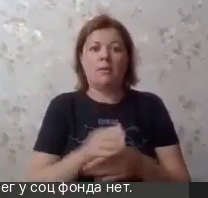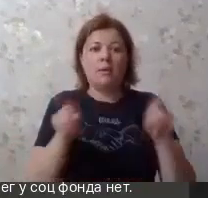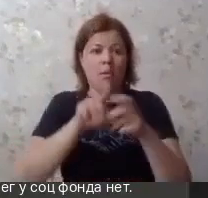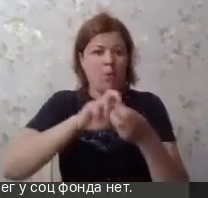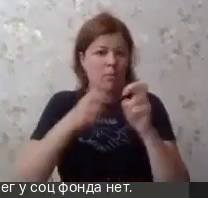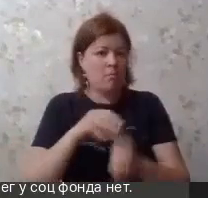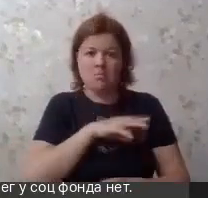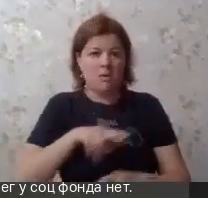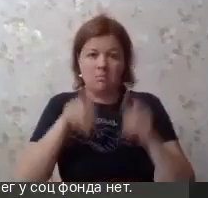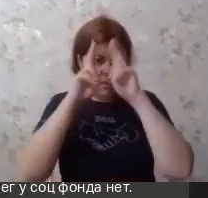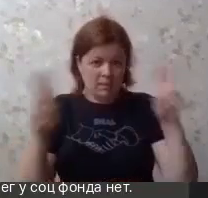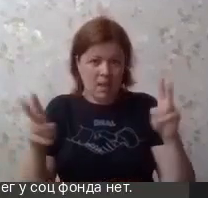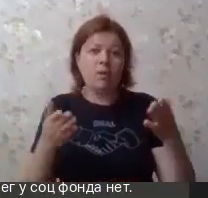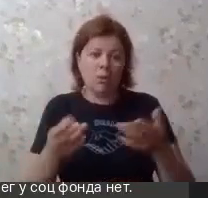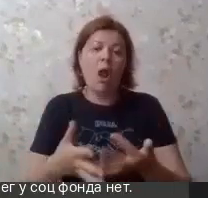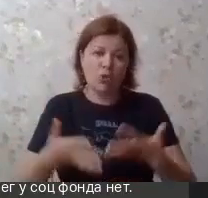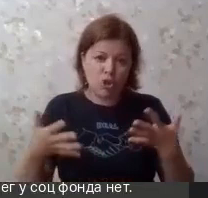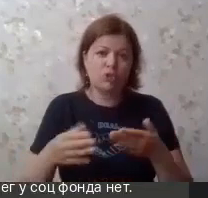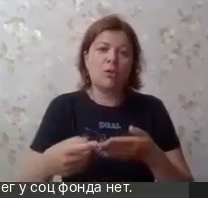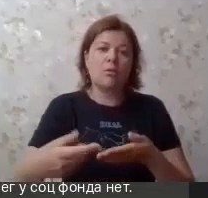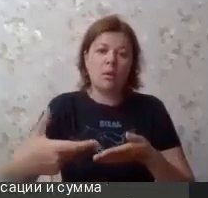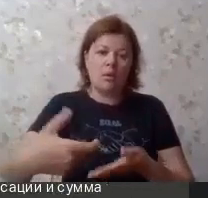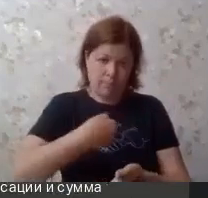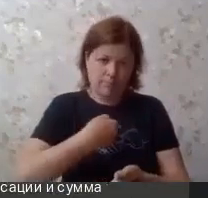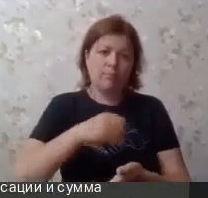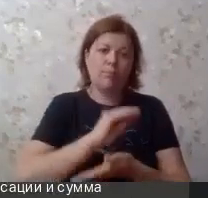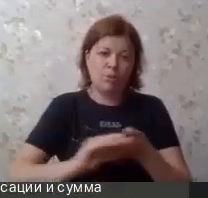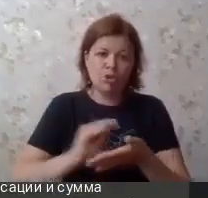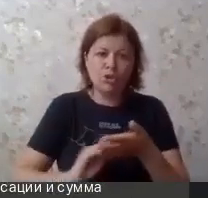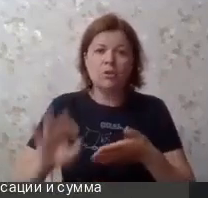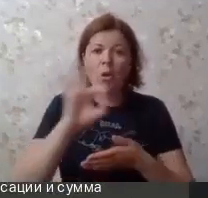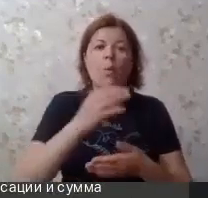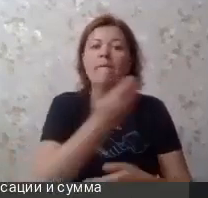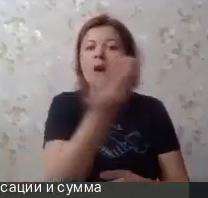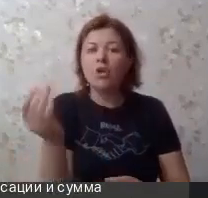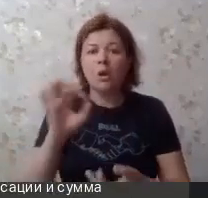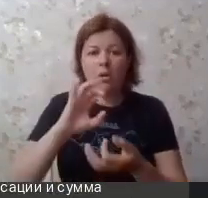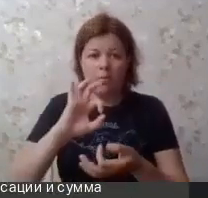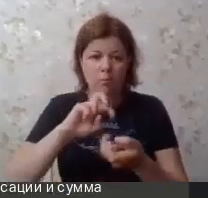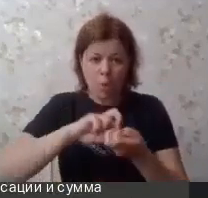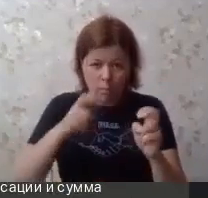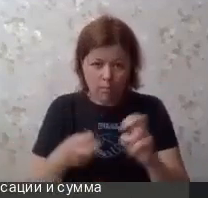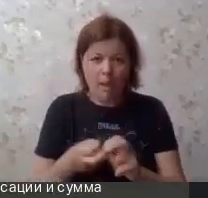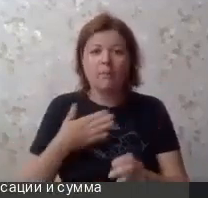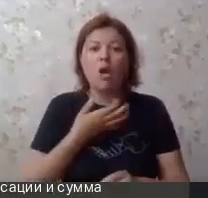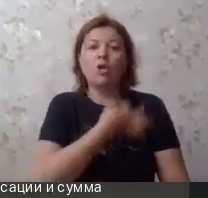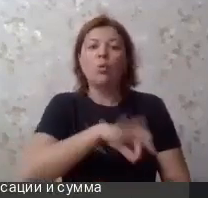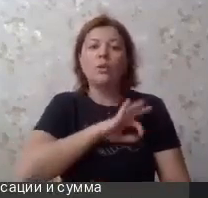Ну что ж, конечно же, пишите о проблемах, мы будем разбираться и пытаться